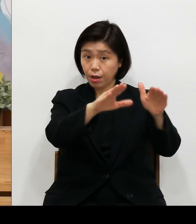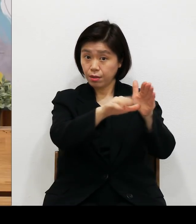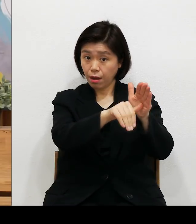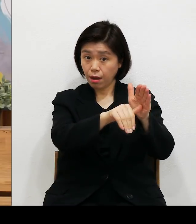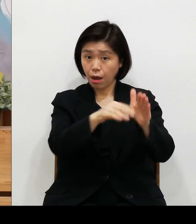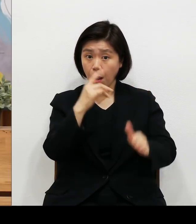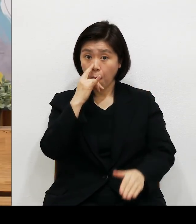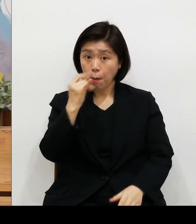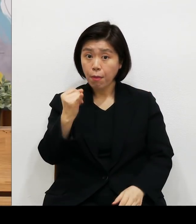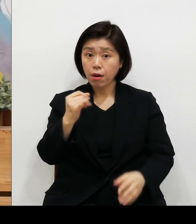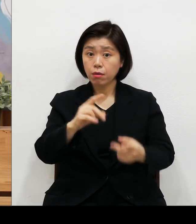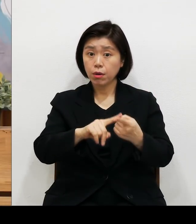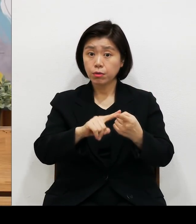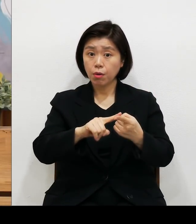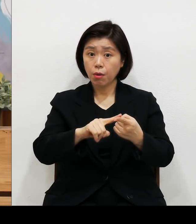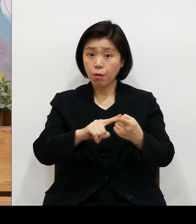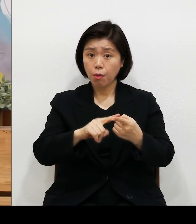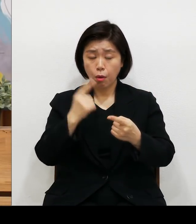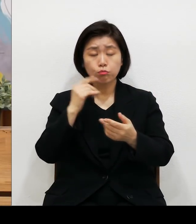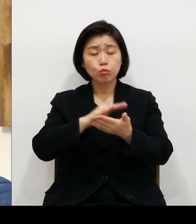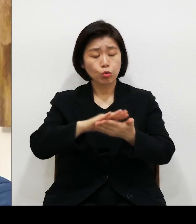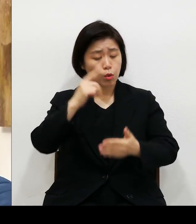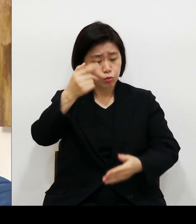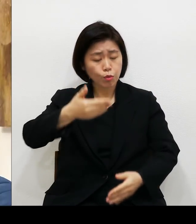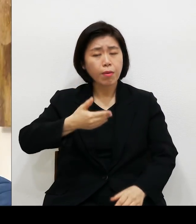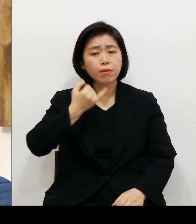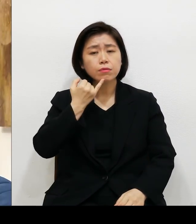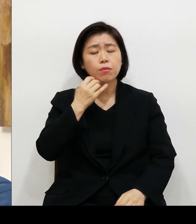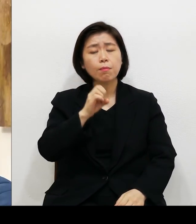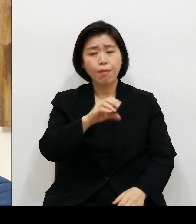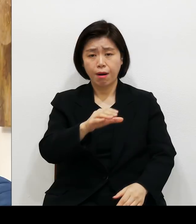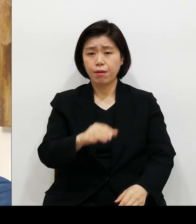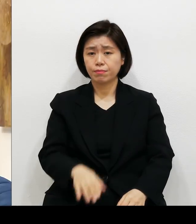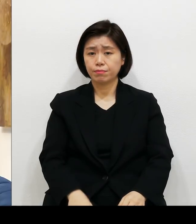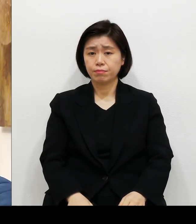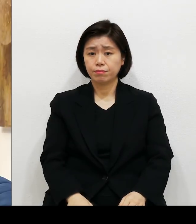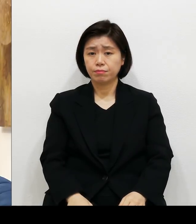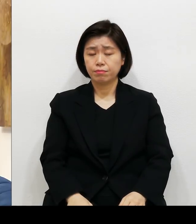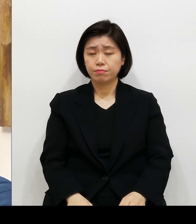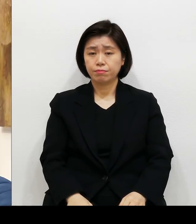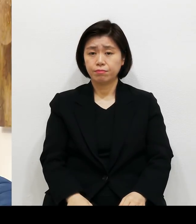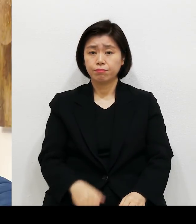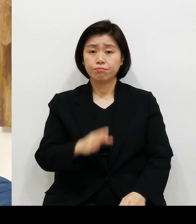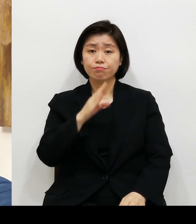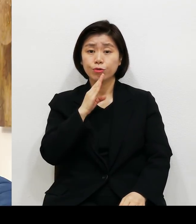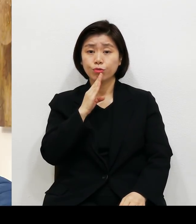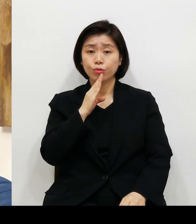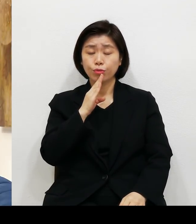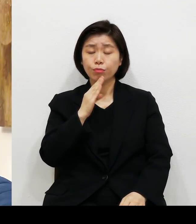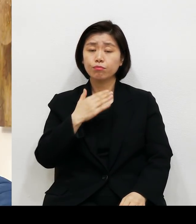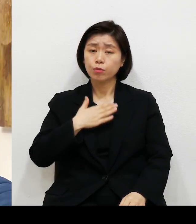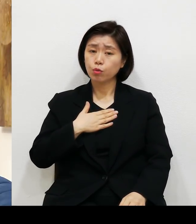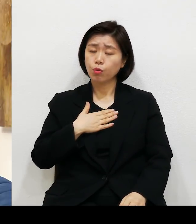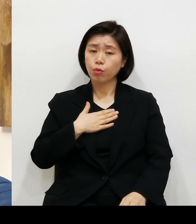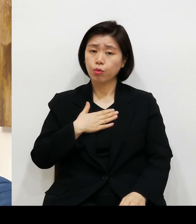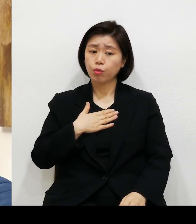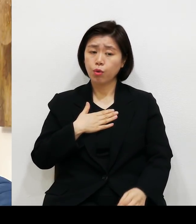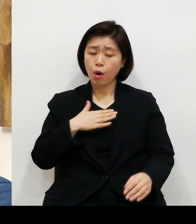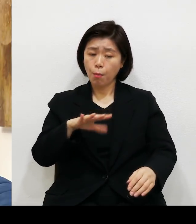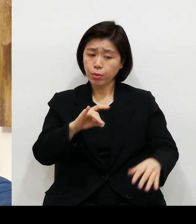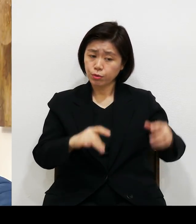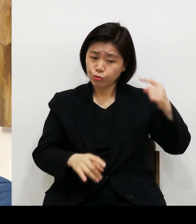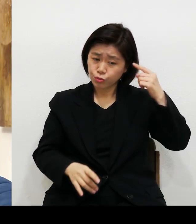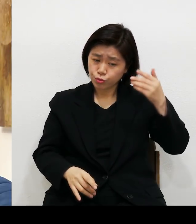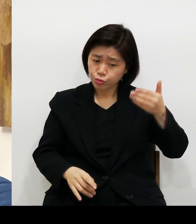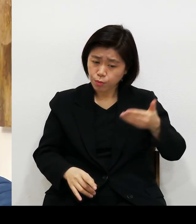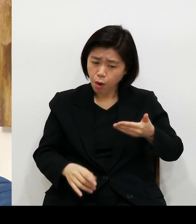엄마에 대해서 편하게 물어보게 하세요. 아, 그럼요. 아, 이게 저는 그게 정상이에요. 예. 저는 그거를 편하게 물어보면 내가 어떻게 대답을